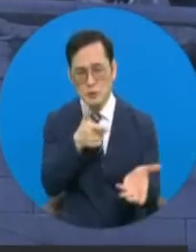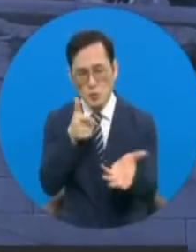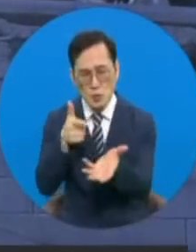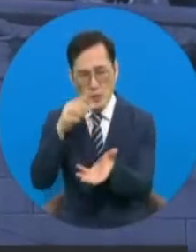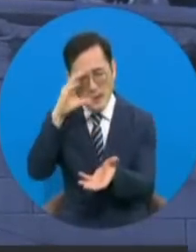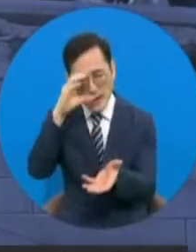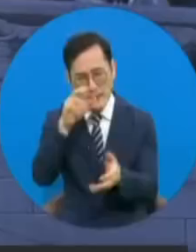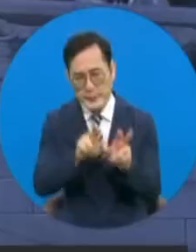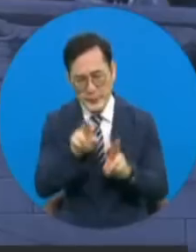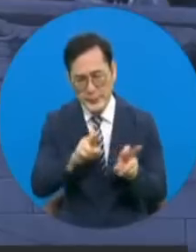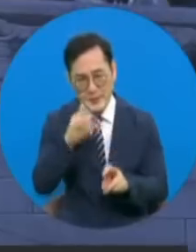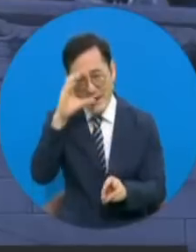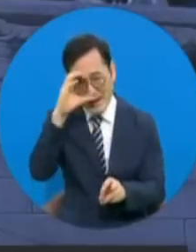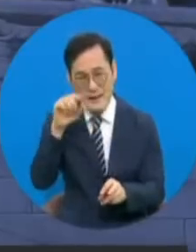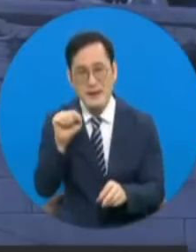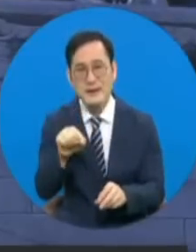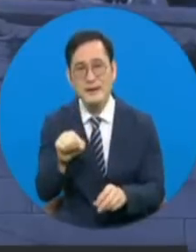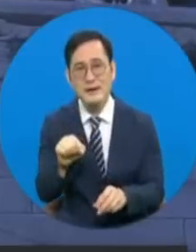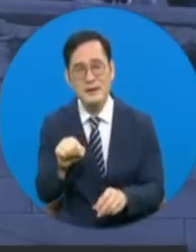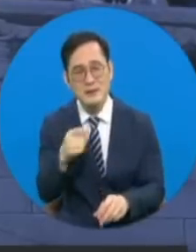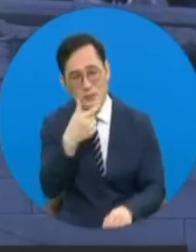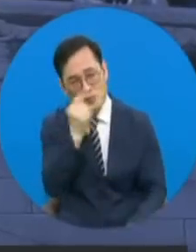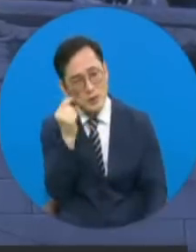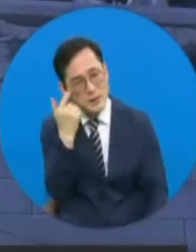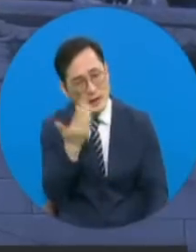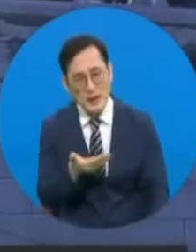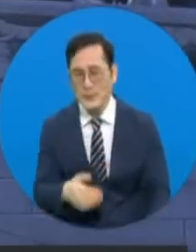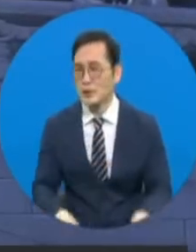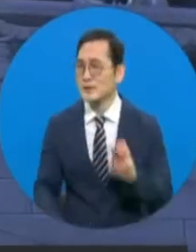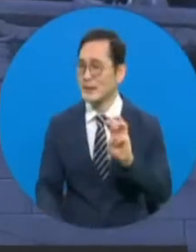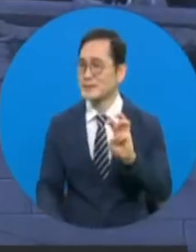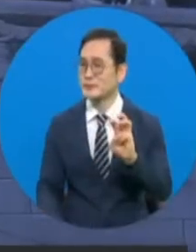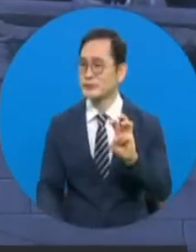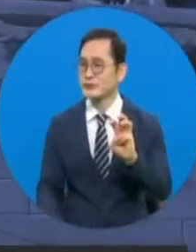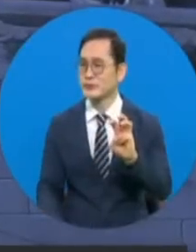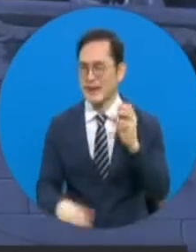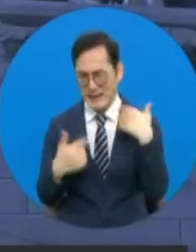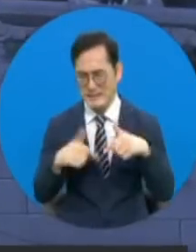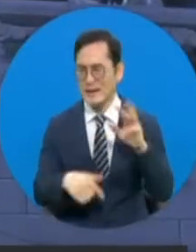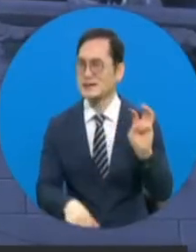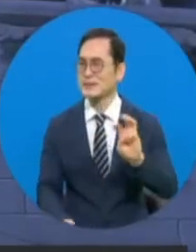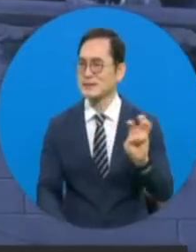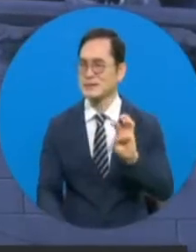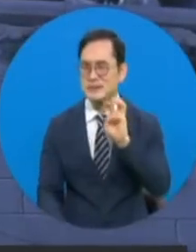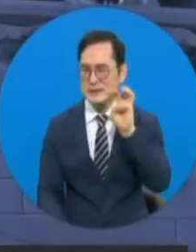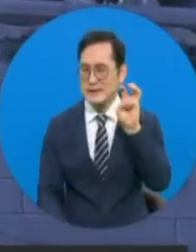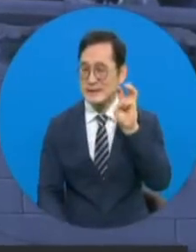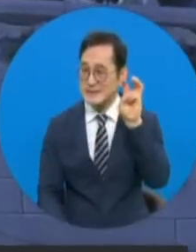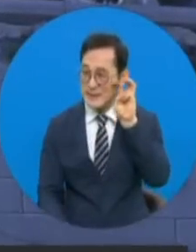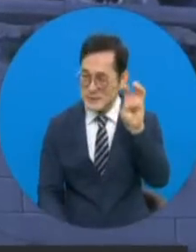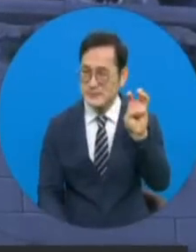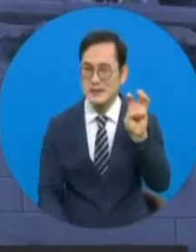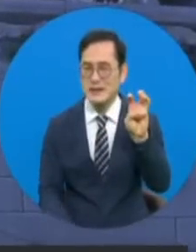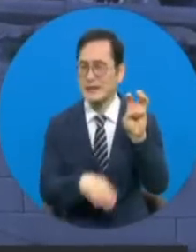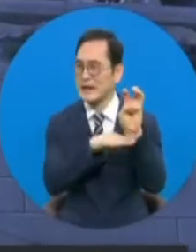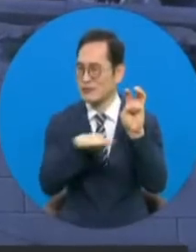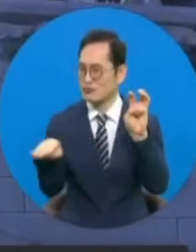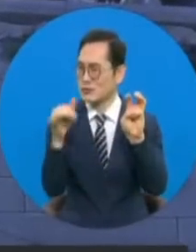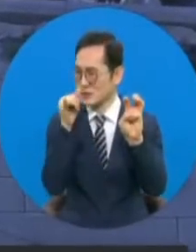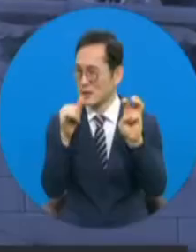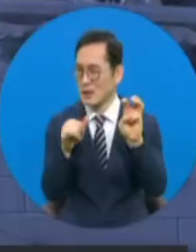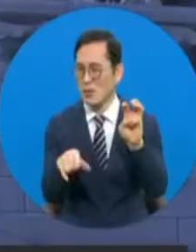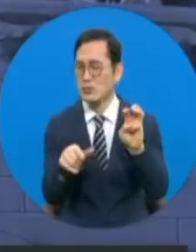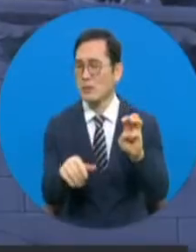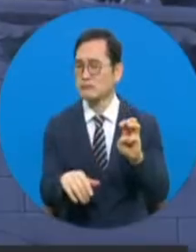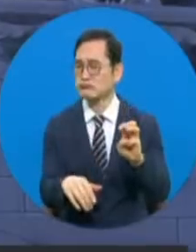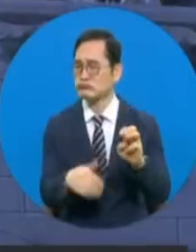물었고 신범철 차관은 30일치를 비축하기도 했는데 거기에 충족한다 정확한 숫자 말씀드릴 수 없다라고